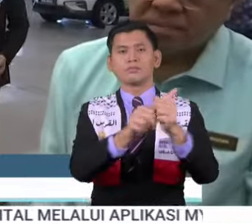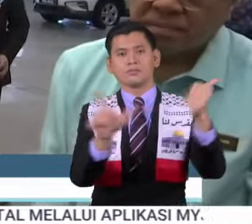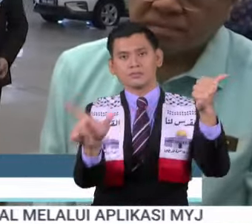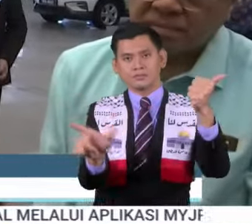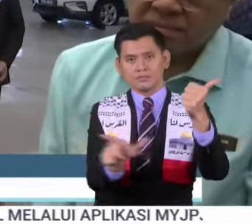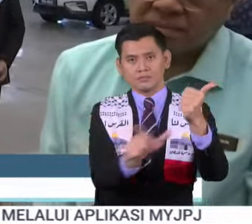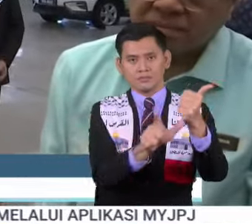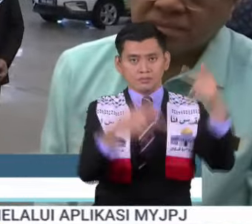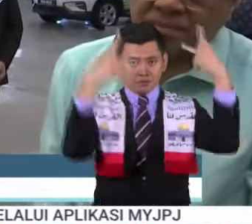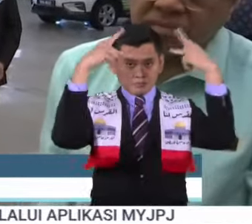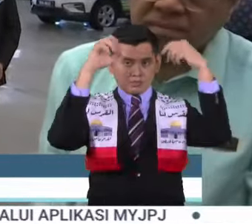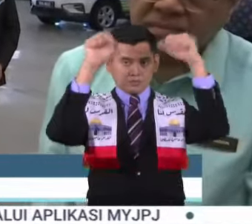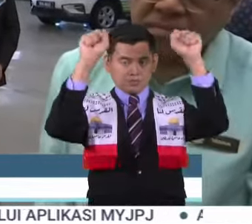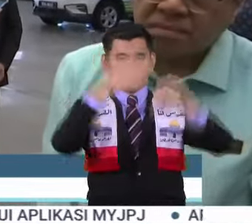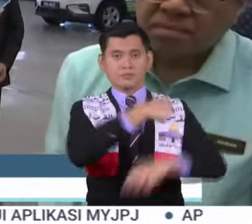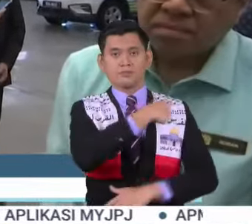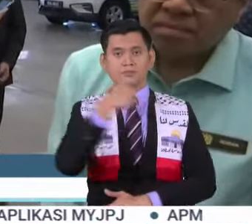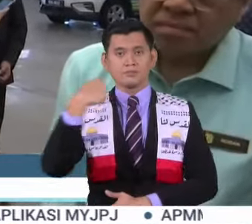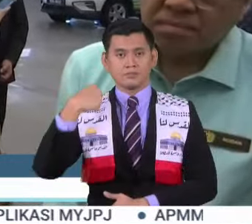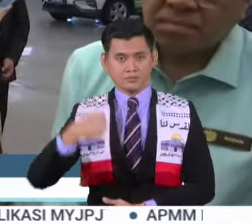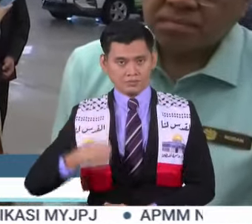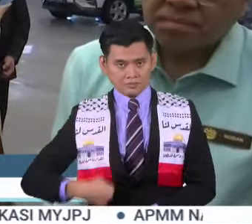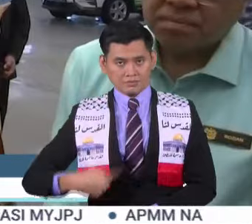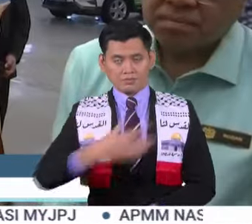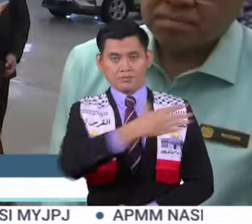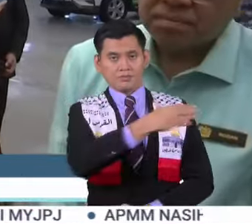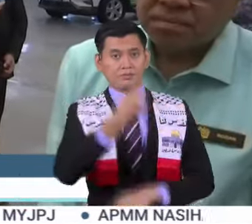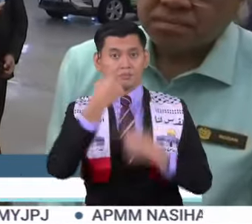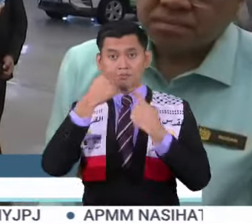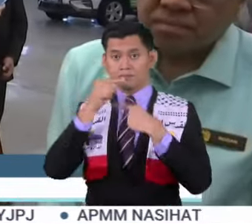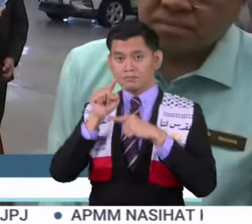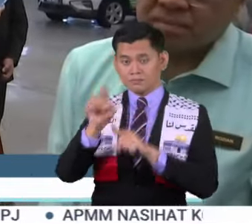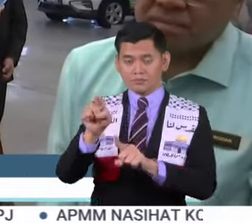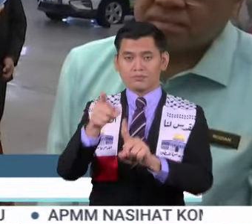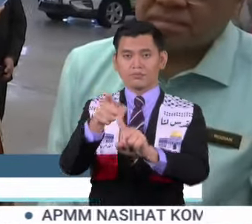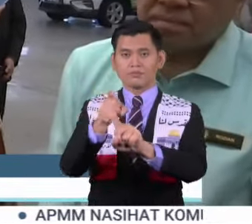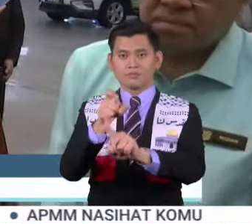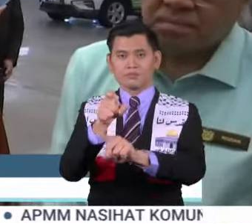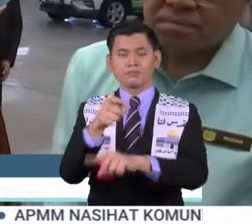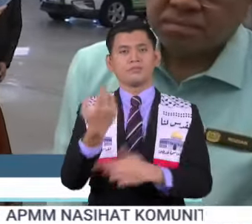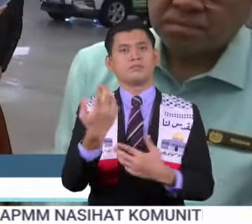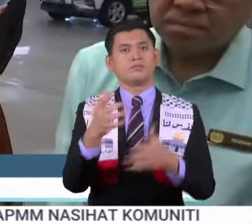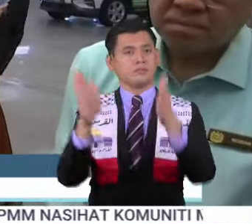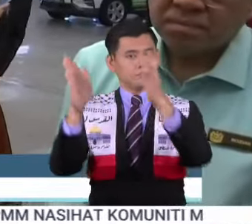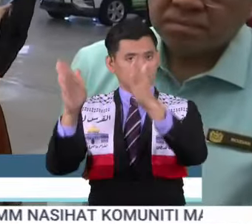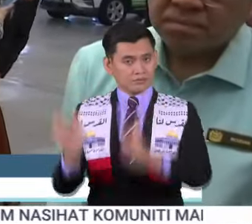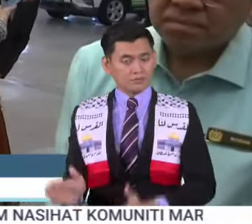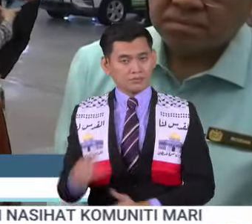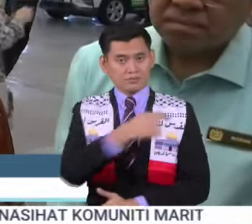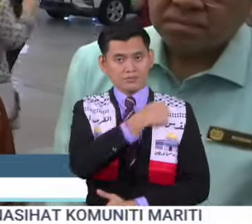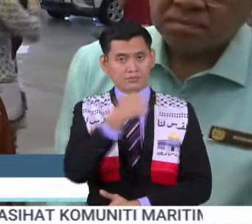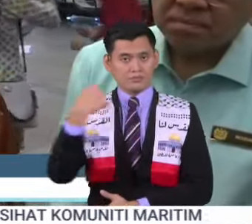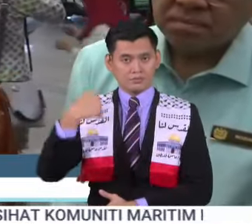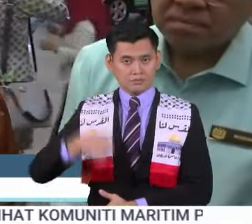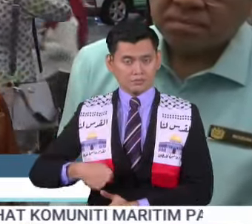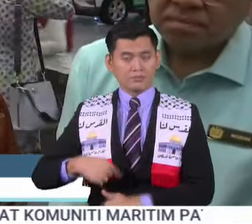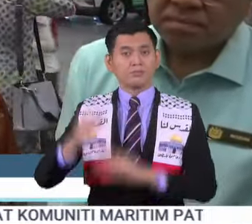dan respon yang baik daripada pihak-pihak China untuk memastikan sama-sama agar masalah ini dapat segera